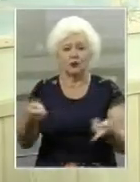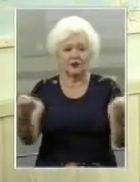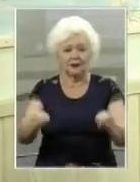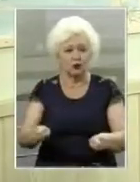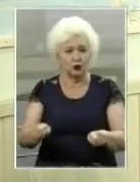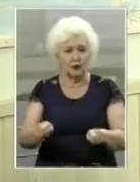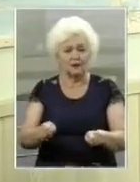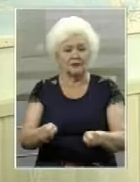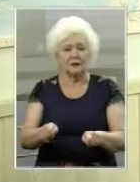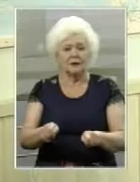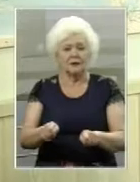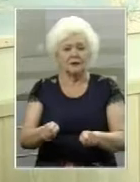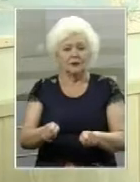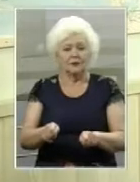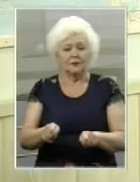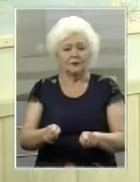відключатися